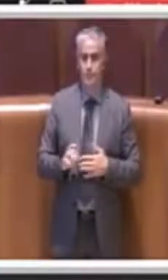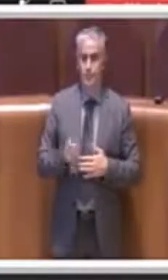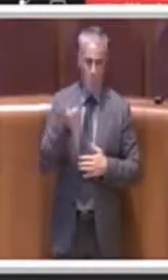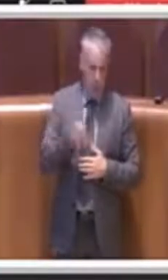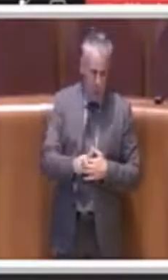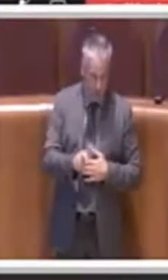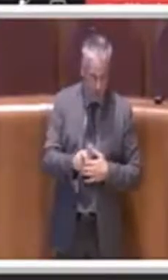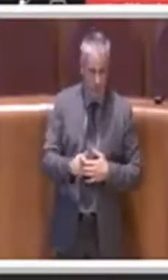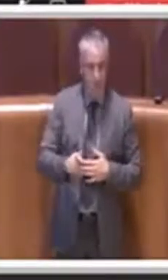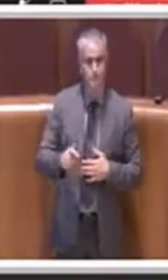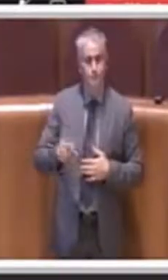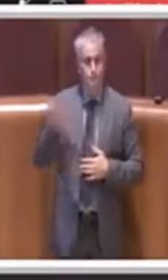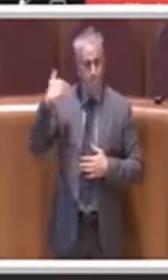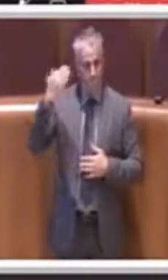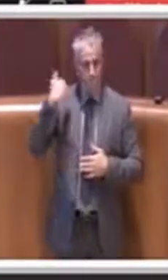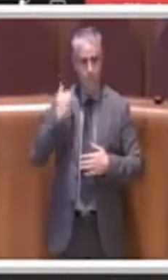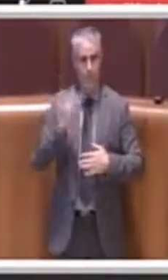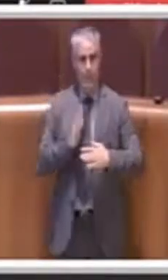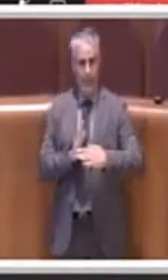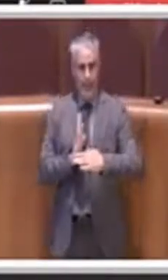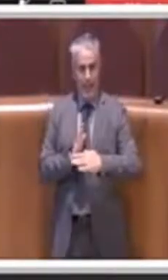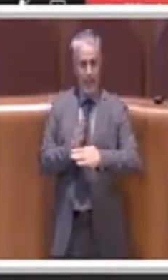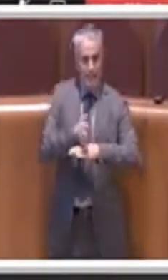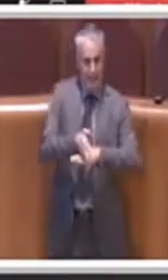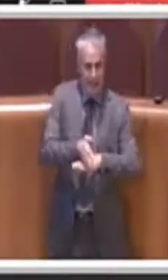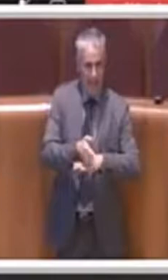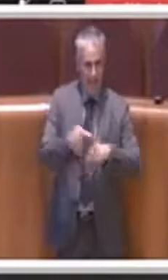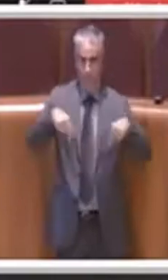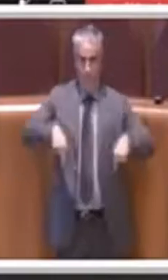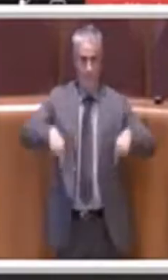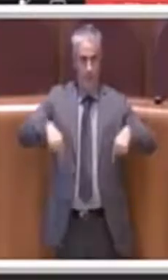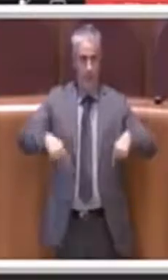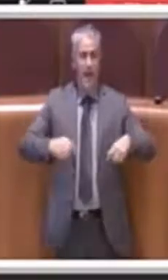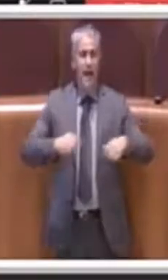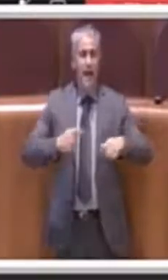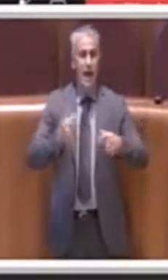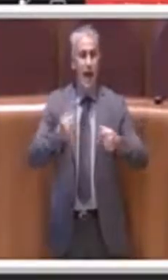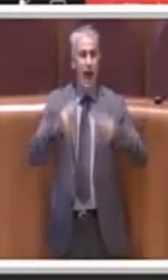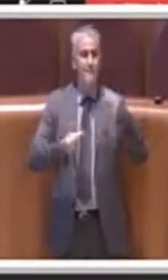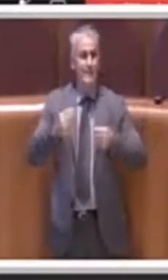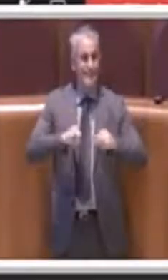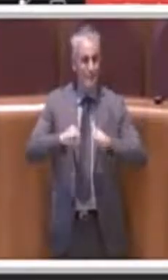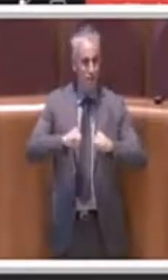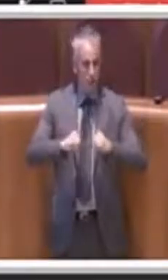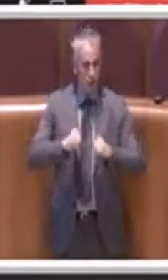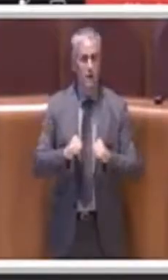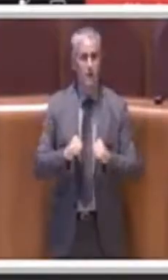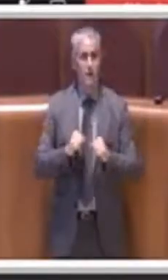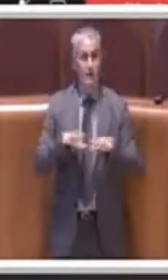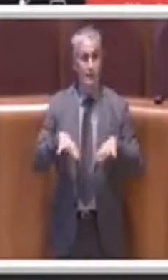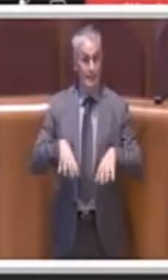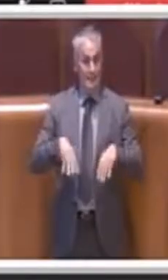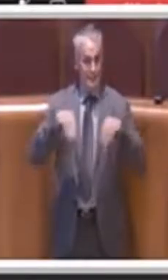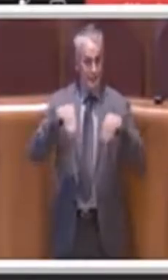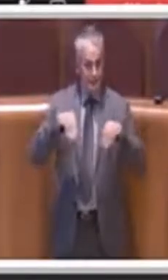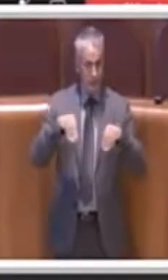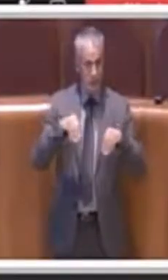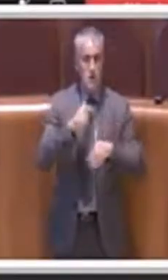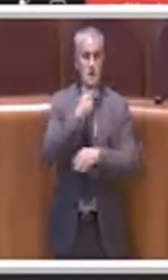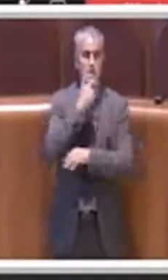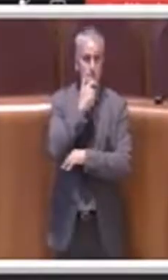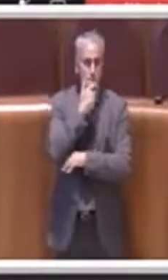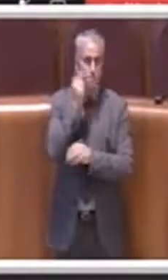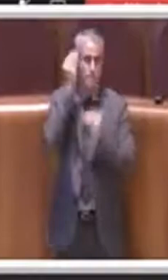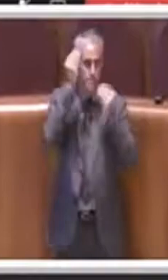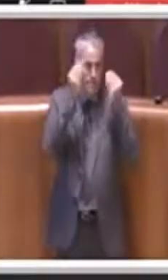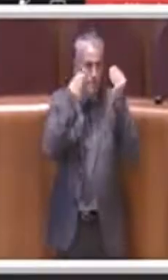entrati all'interno di questa amministrazione, è ragionevole anche pensare